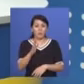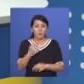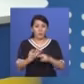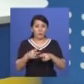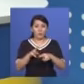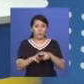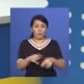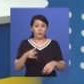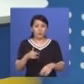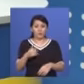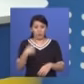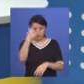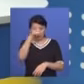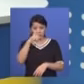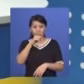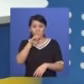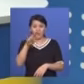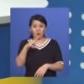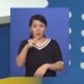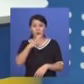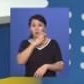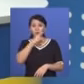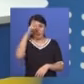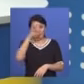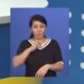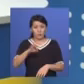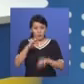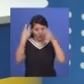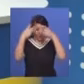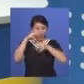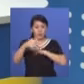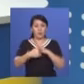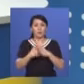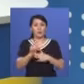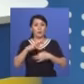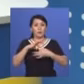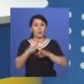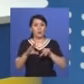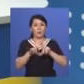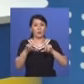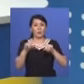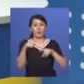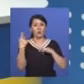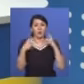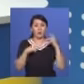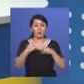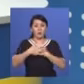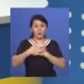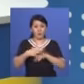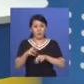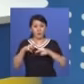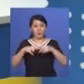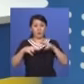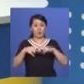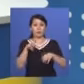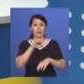берілмекші. Бұдан бөлек 2021 жылдың желтоқсанында Солтүстік Қазақстан университетінің жаңа зертханалық корпусы студенттер игілігіне